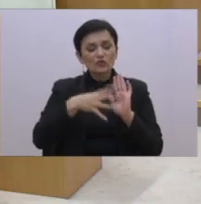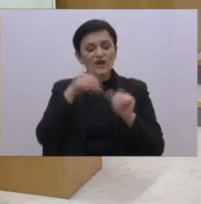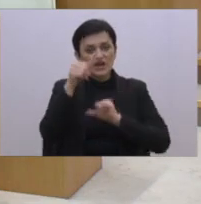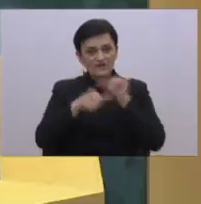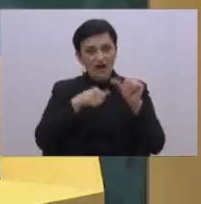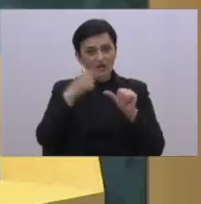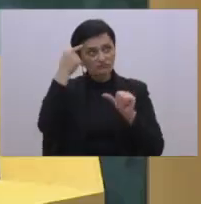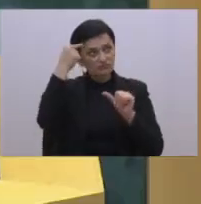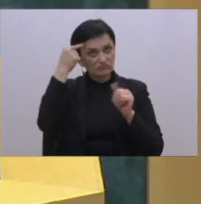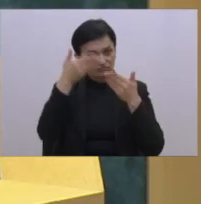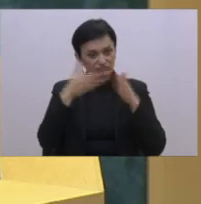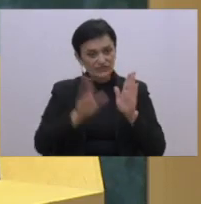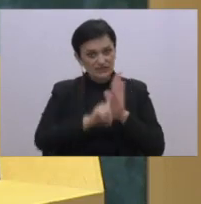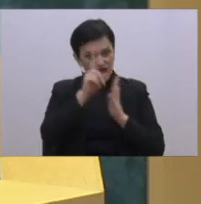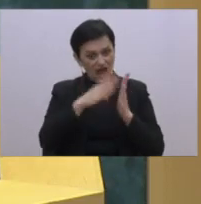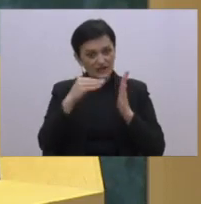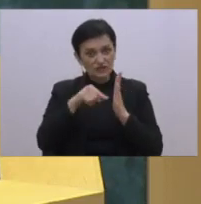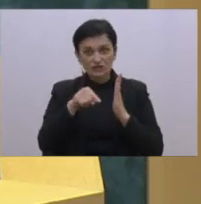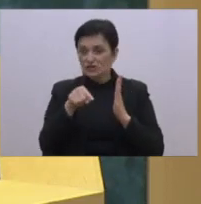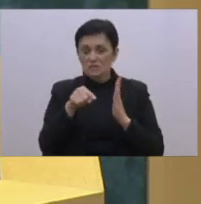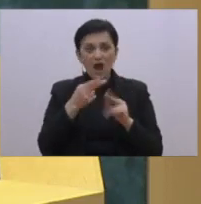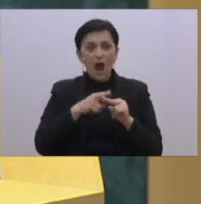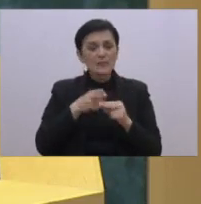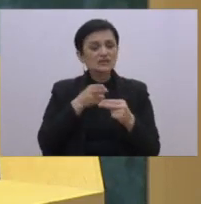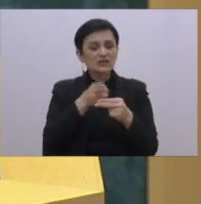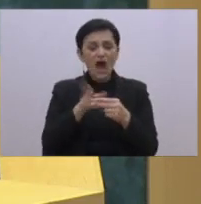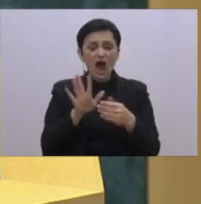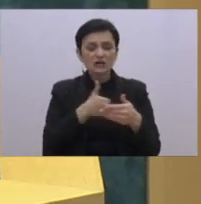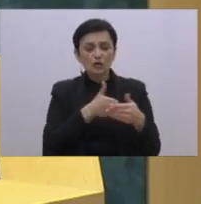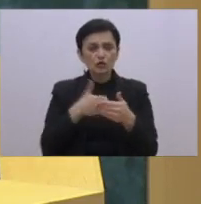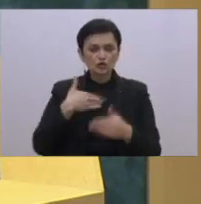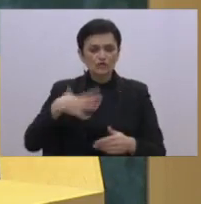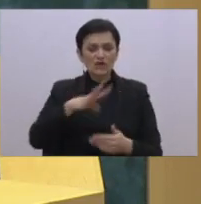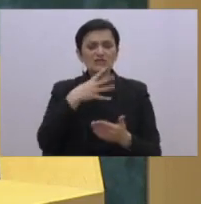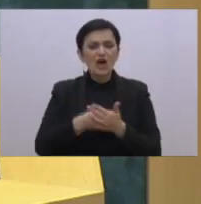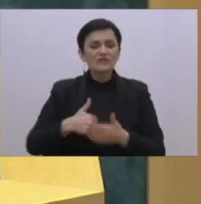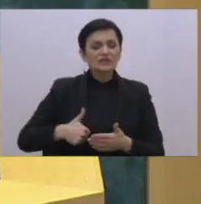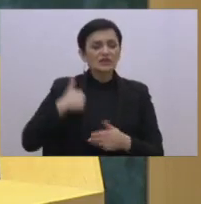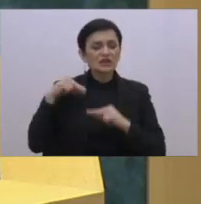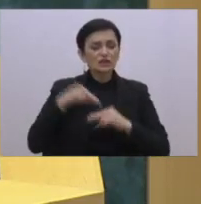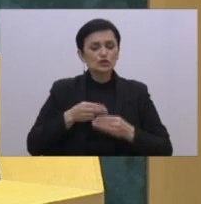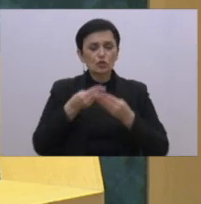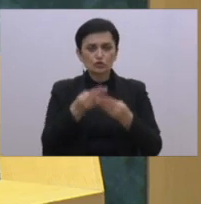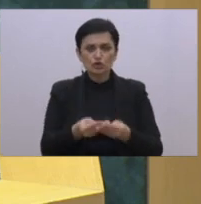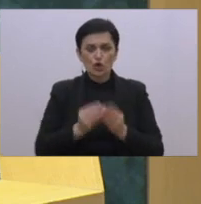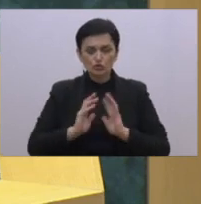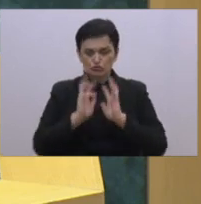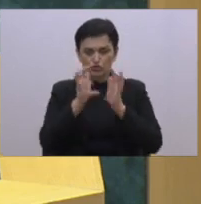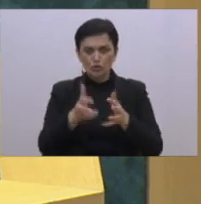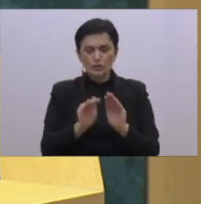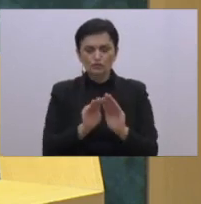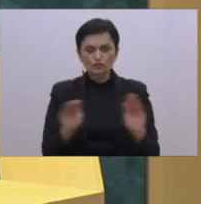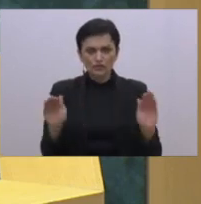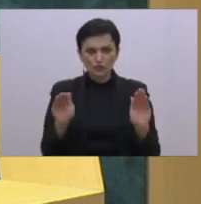დაიწყებოდა. თუმცა ამას არ დაუპყრობელია ჩვენი ქვეყანა თავისი ღირსეული წვლილი შეეტანა მსოფლიო